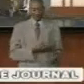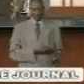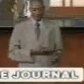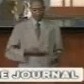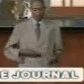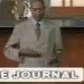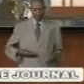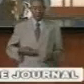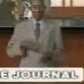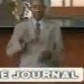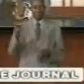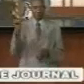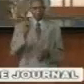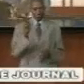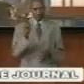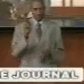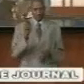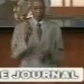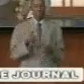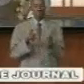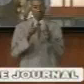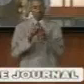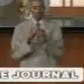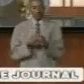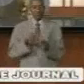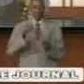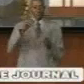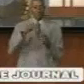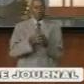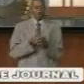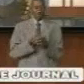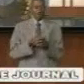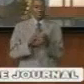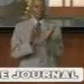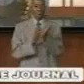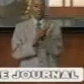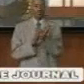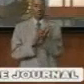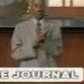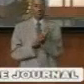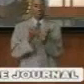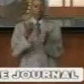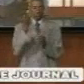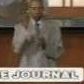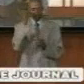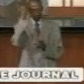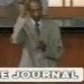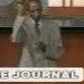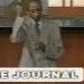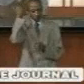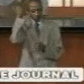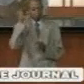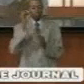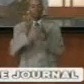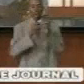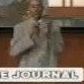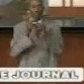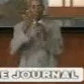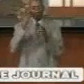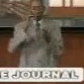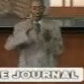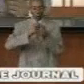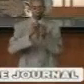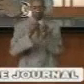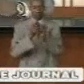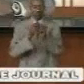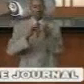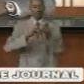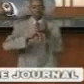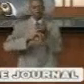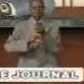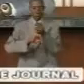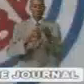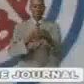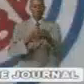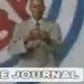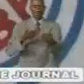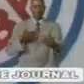journée a aussi été célébrée à l'Institut Lumumba, où les jeunes filles ont été sensibilisées sur le mariage précoce. Suivez ce